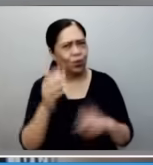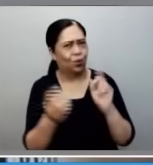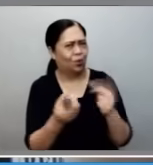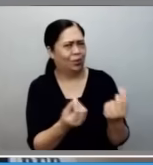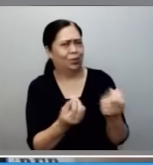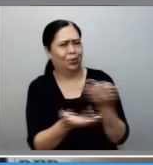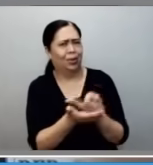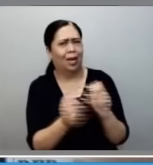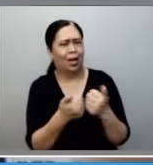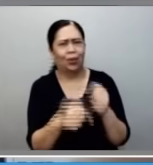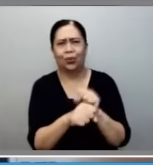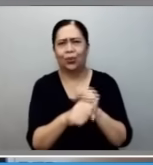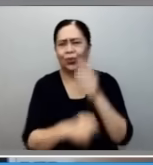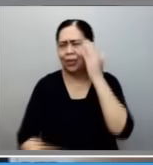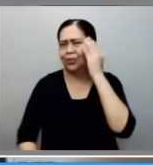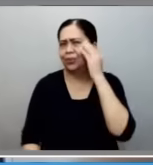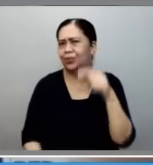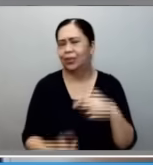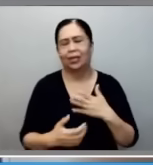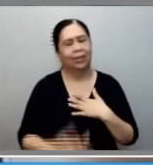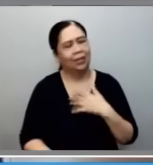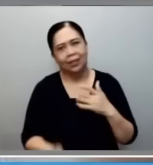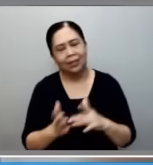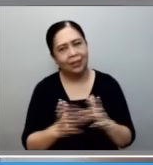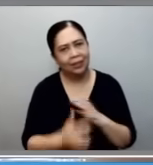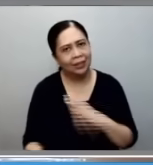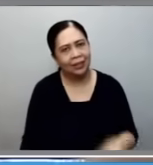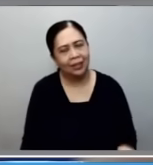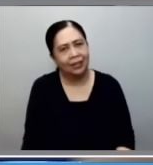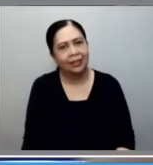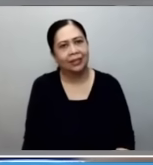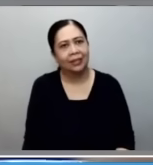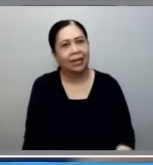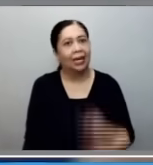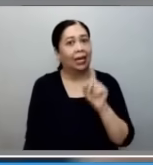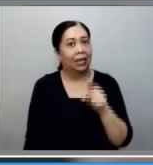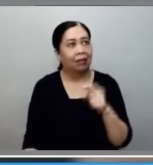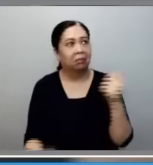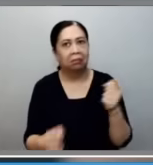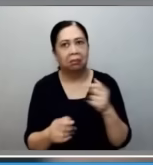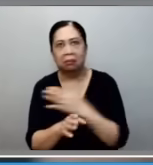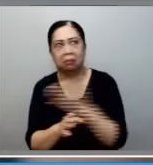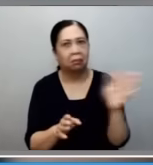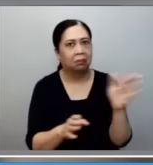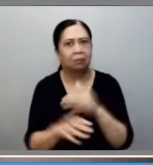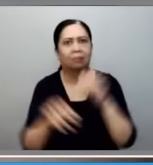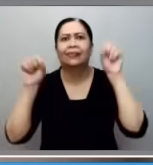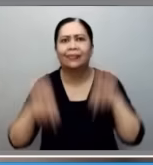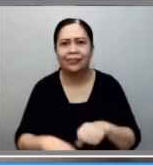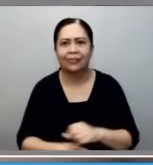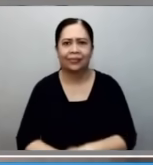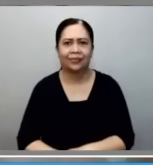funds work. Jesus Christ. It can go left then the right. Hold